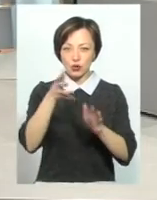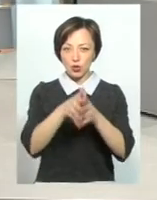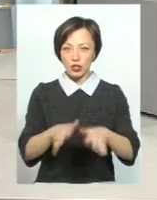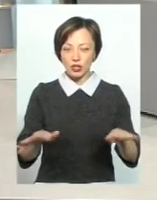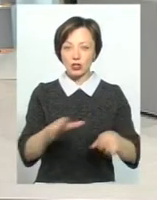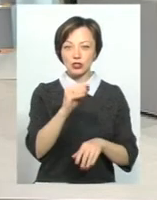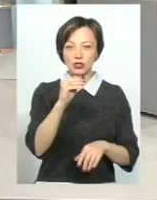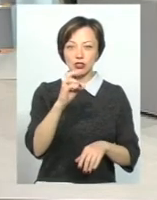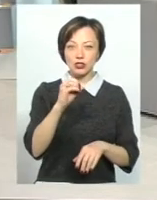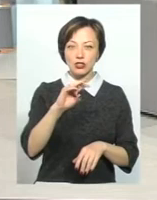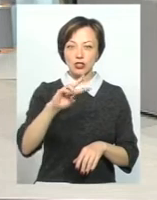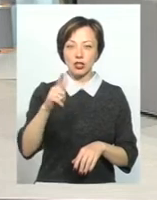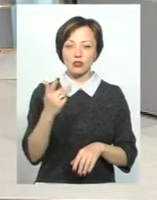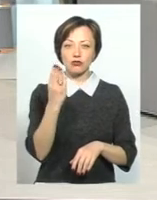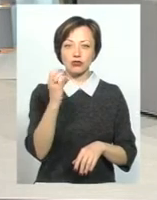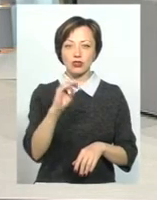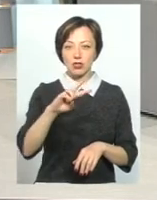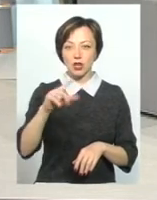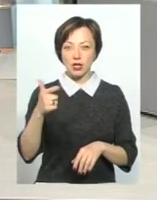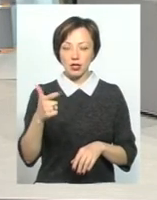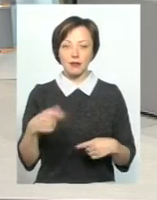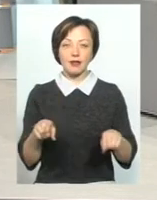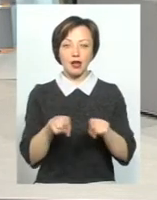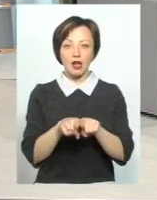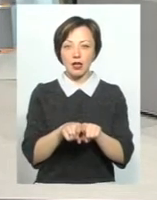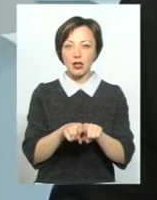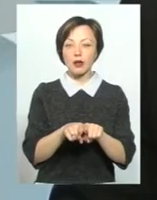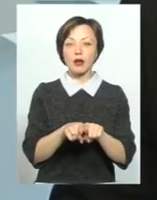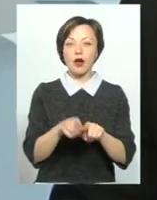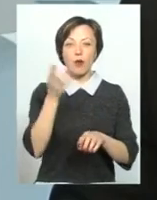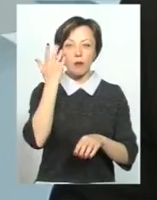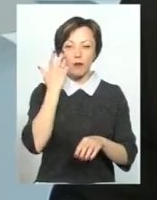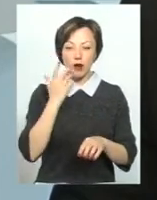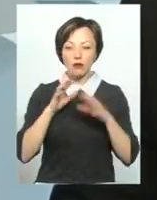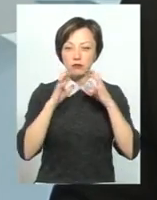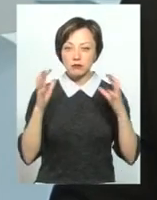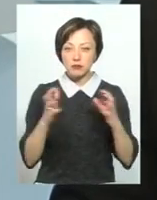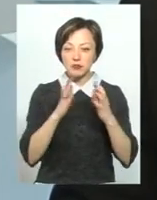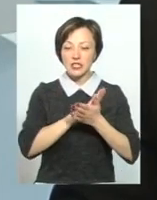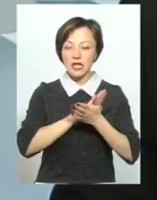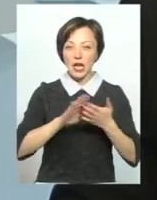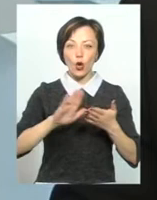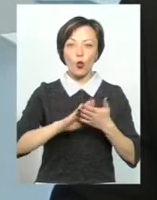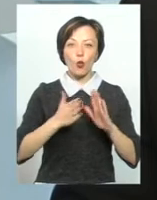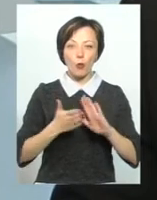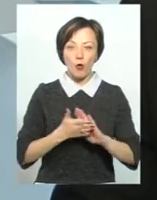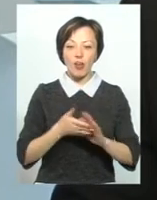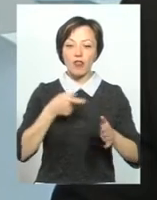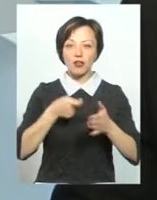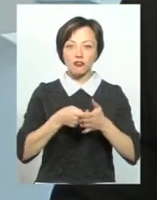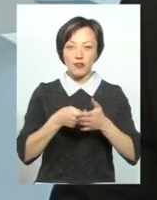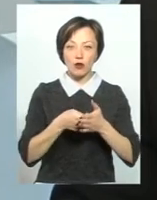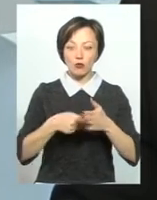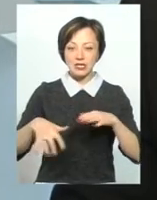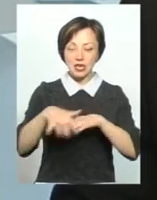женьшеню. Це циліндрокарпоноптості і ускулім такі, які при культивуванні в стерильних умовах на живильному середовищі, яке